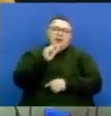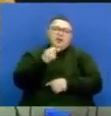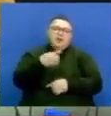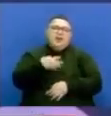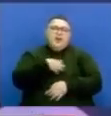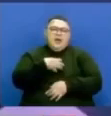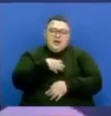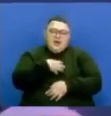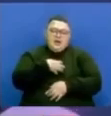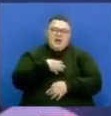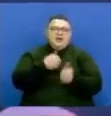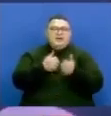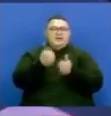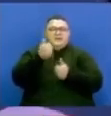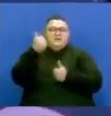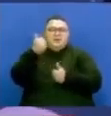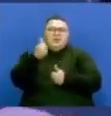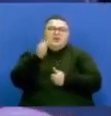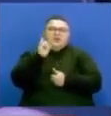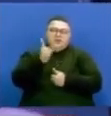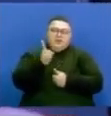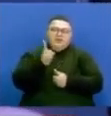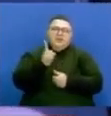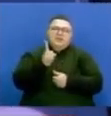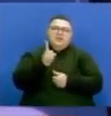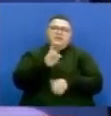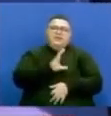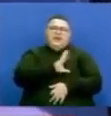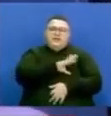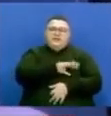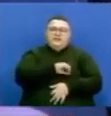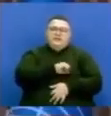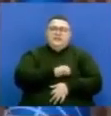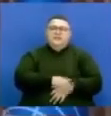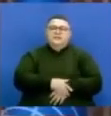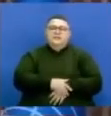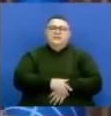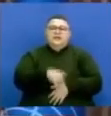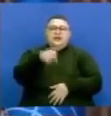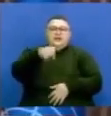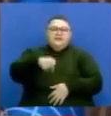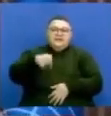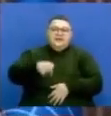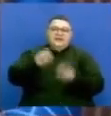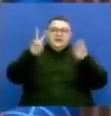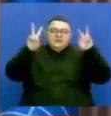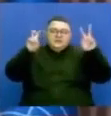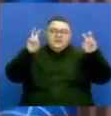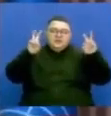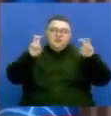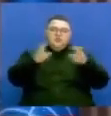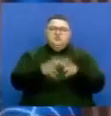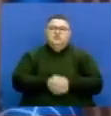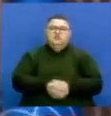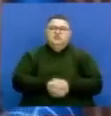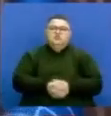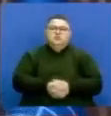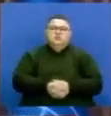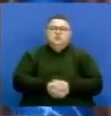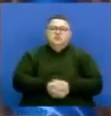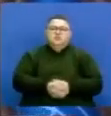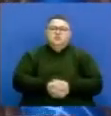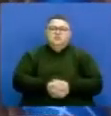hak dan keistimewaan bagi Palestina yang saat ini statusnya merupakan state